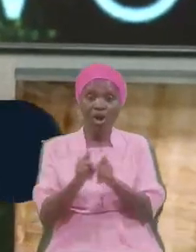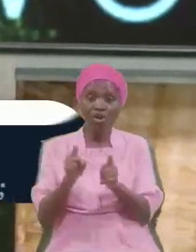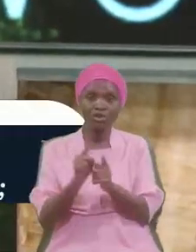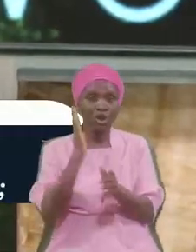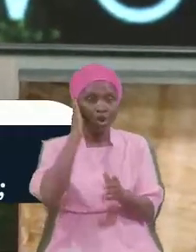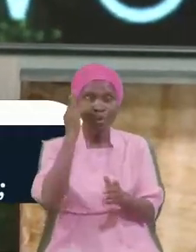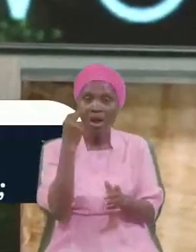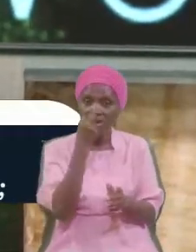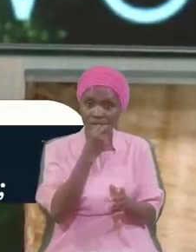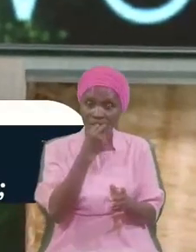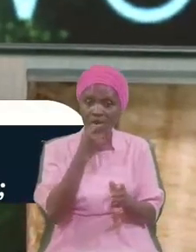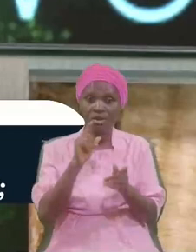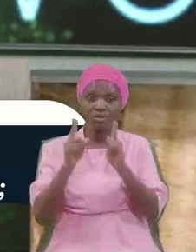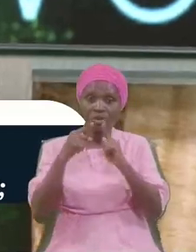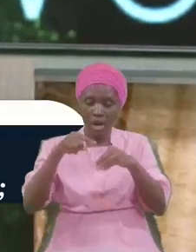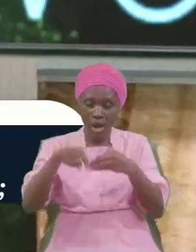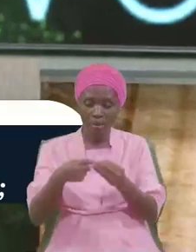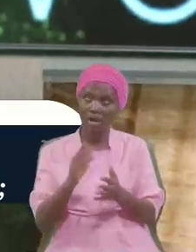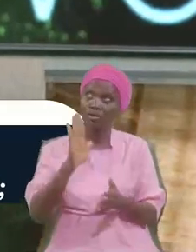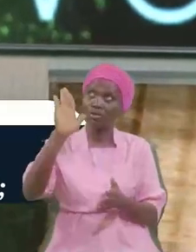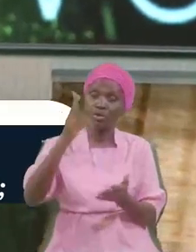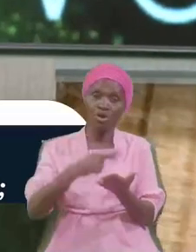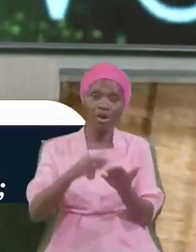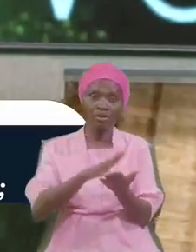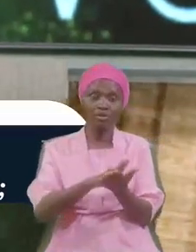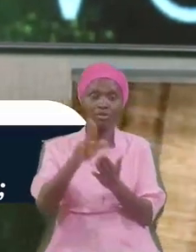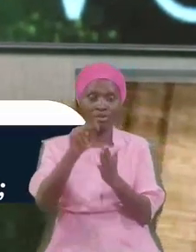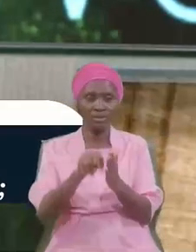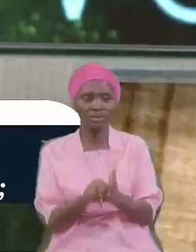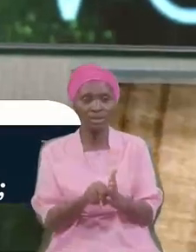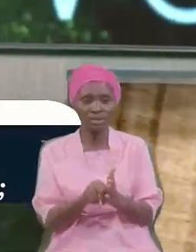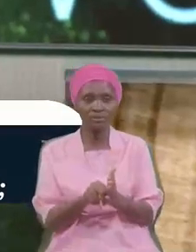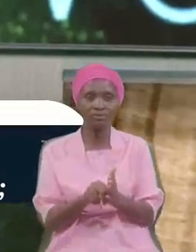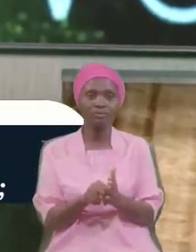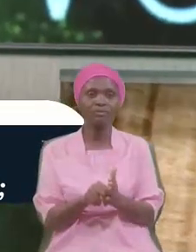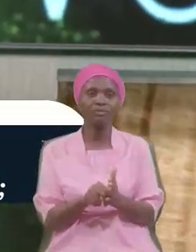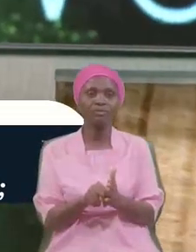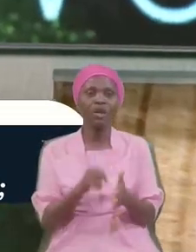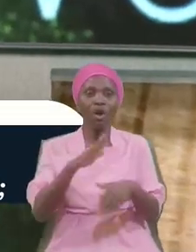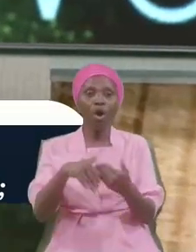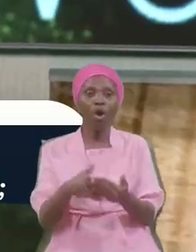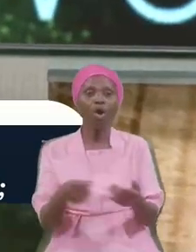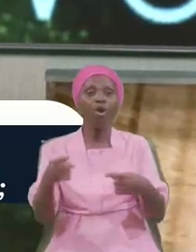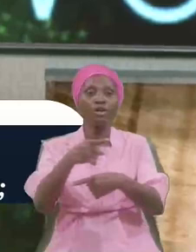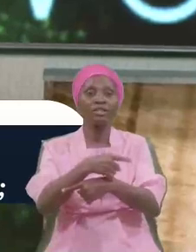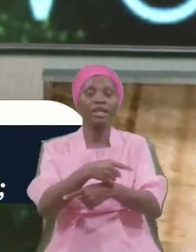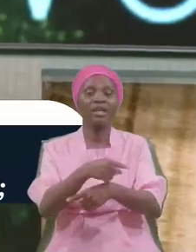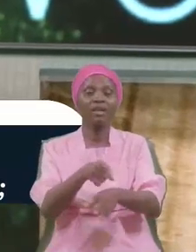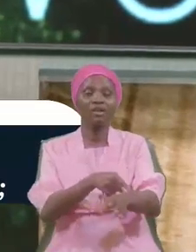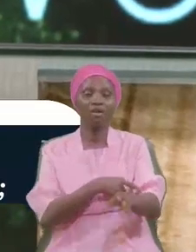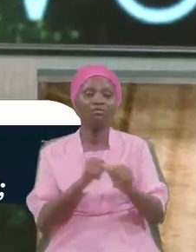jour publiera ta justice, car ceux qui cherchent ma perte sont